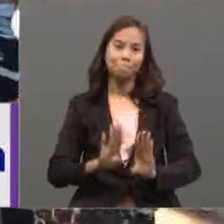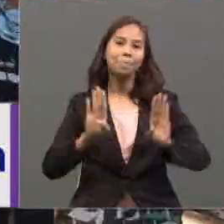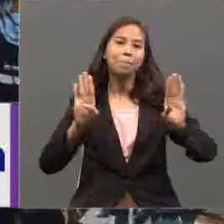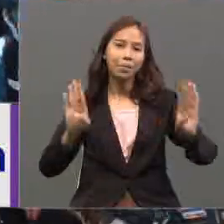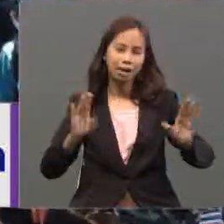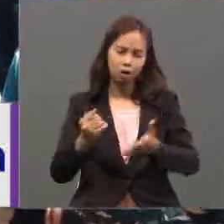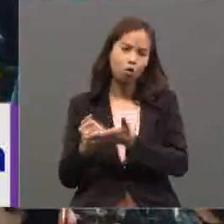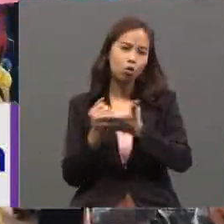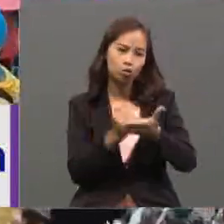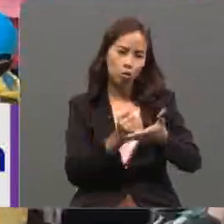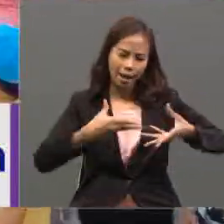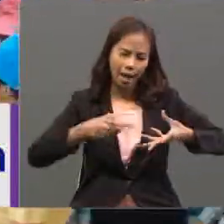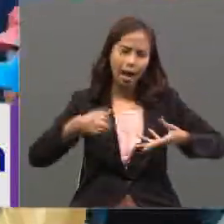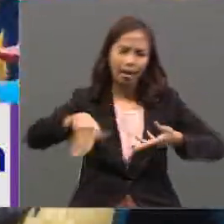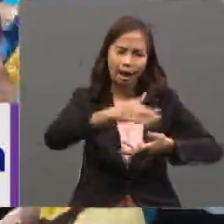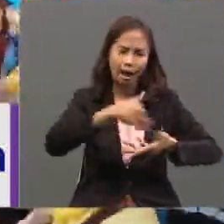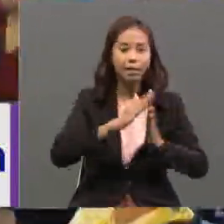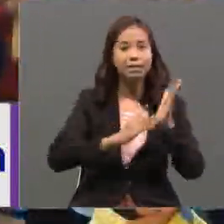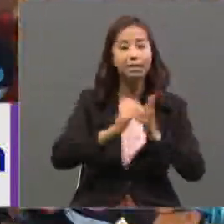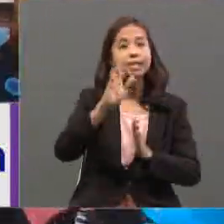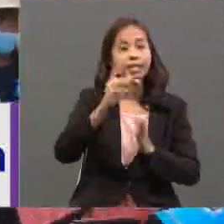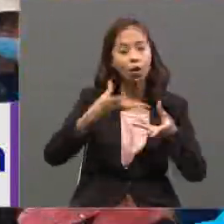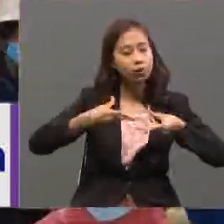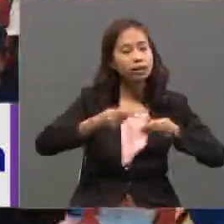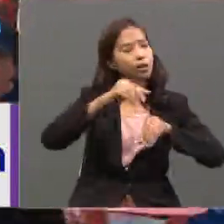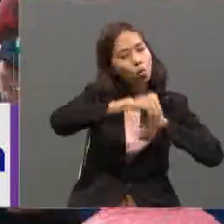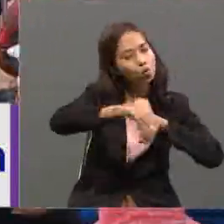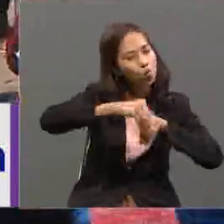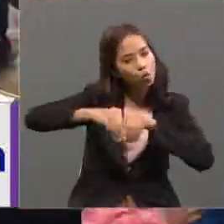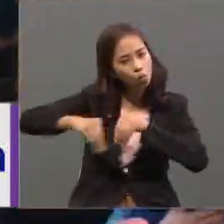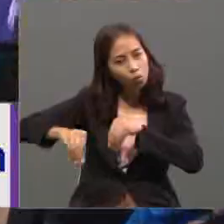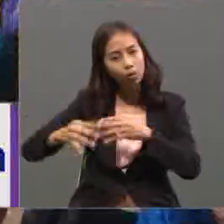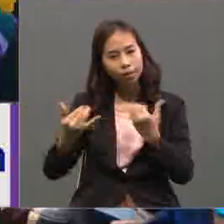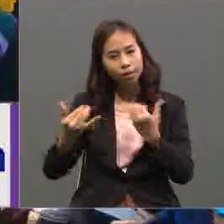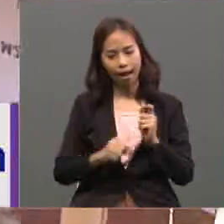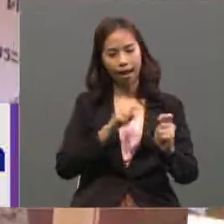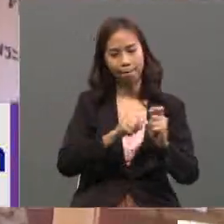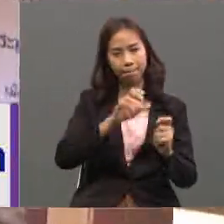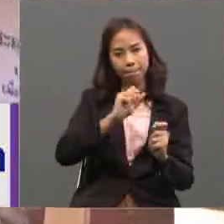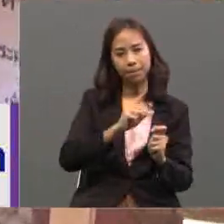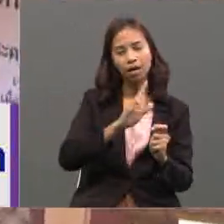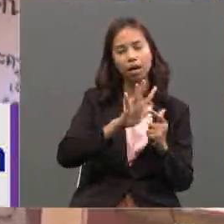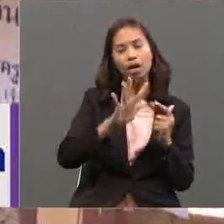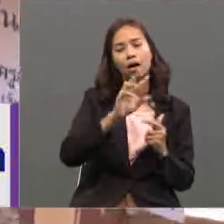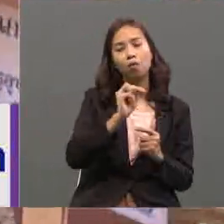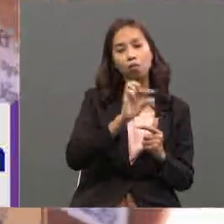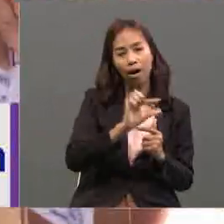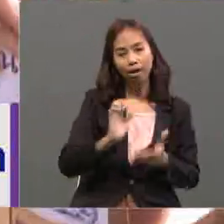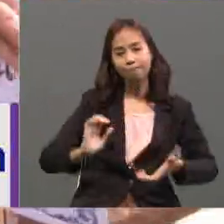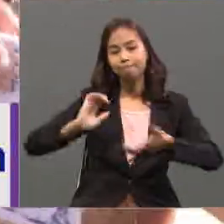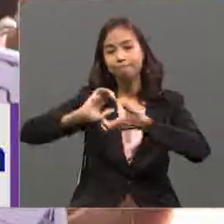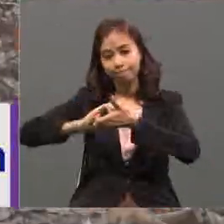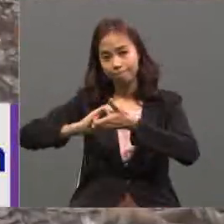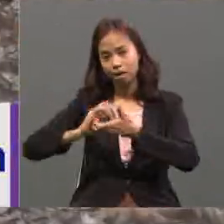เขียวประจำปีงบประมาณ 2566โดยอำเภอฝางร่วมกับเทศบาลตำบลแม่ข่าคณะสงฆ์ตำบลแม่ข่า